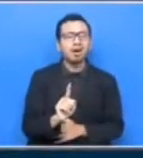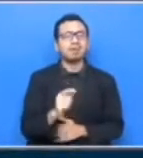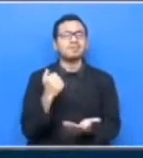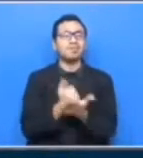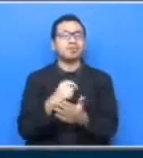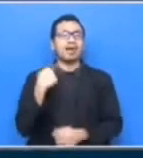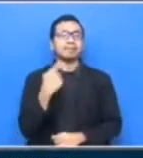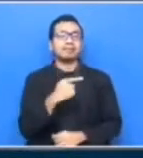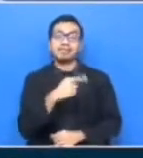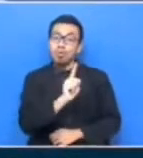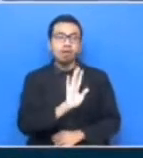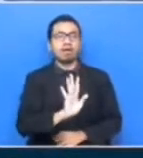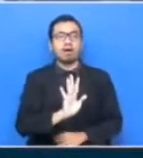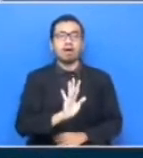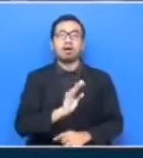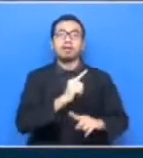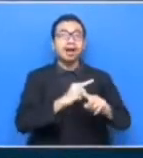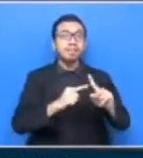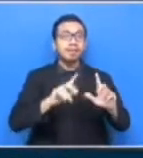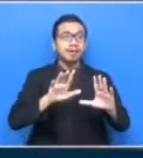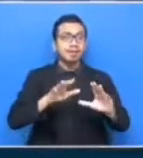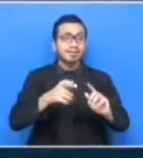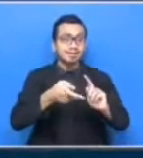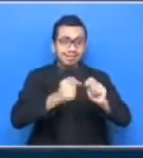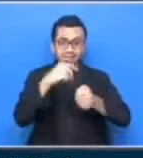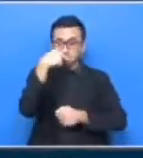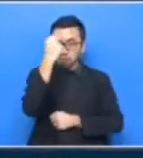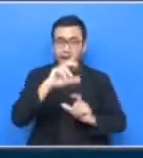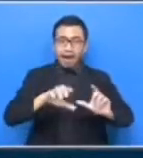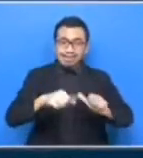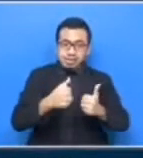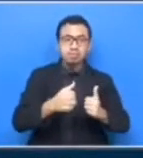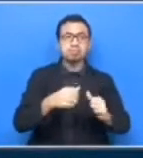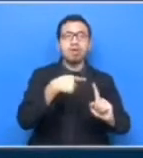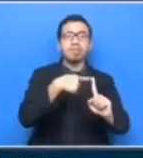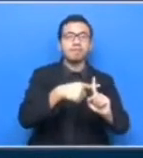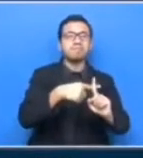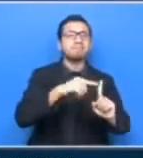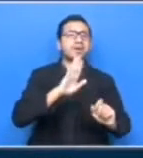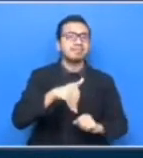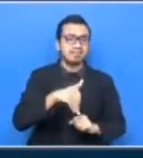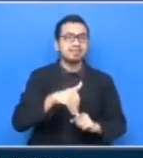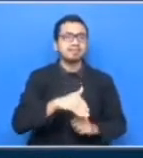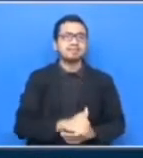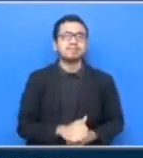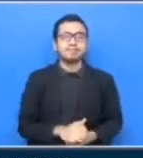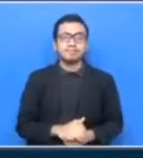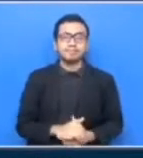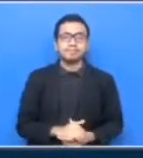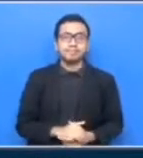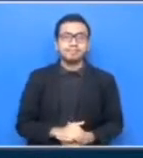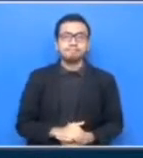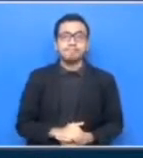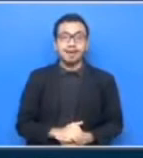untuk dikatakan harus meninggalkan rumah sakit karena masih Surat Terakhir masih positif setiap begitu ia